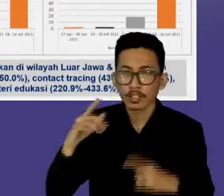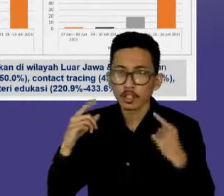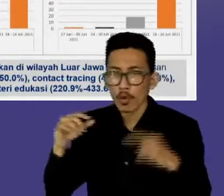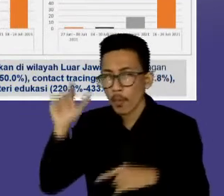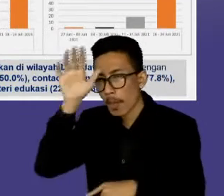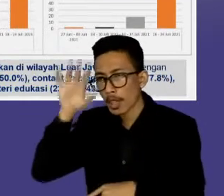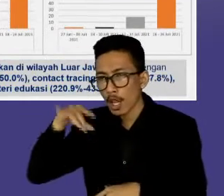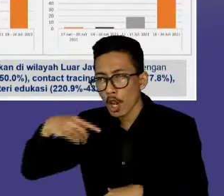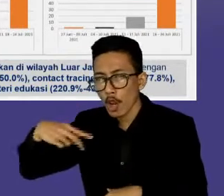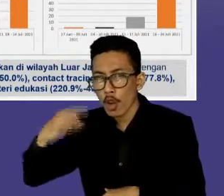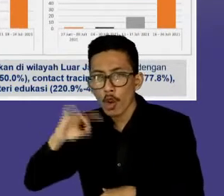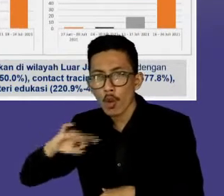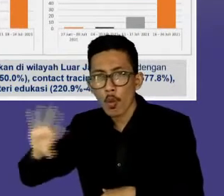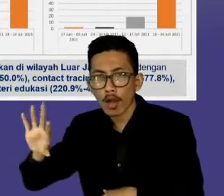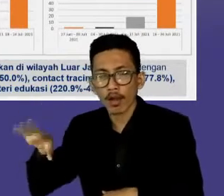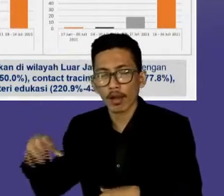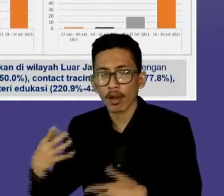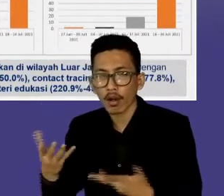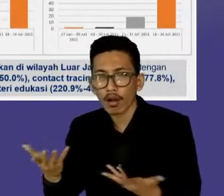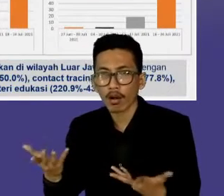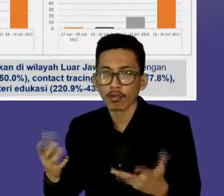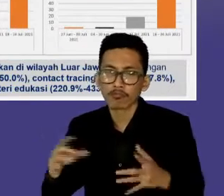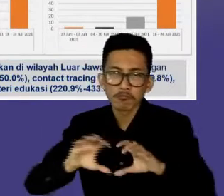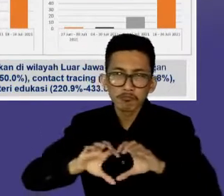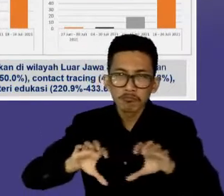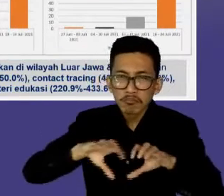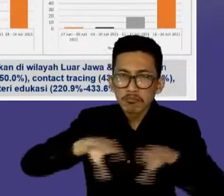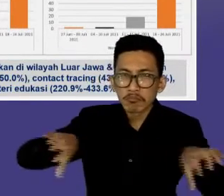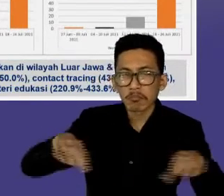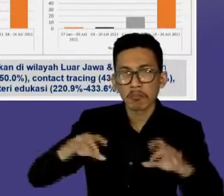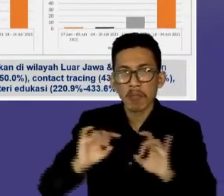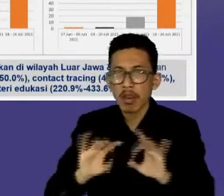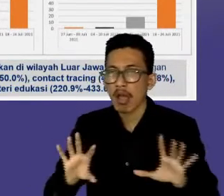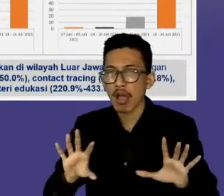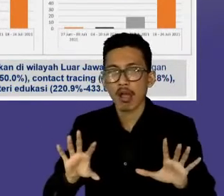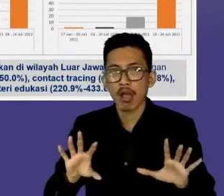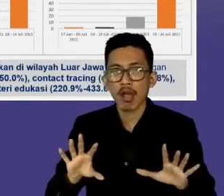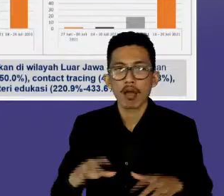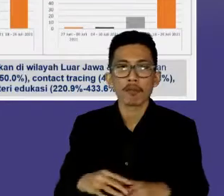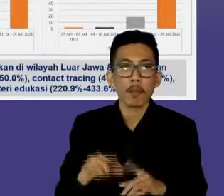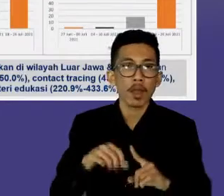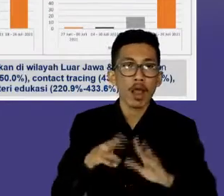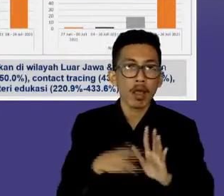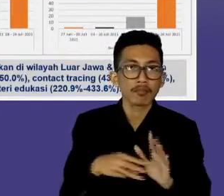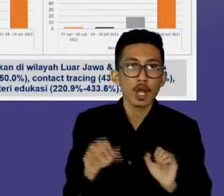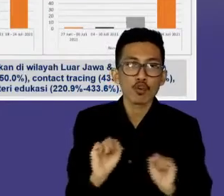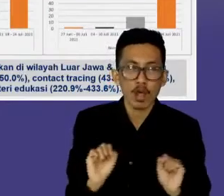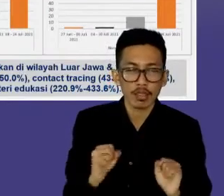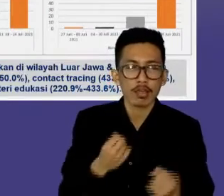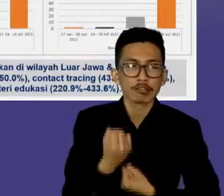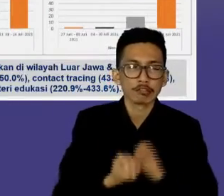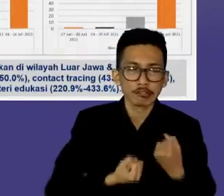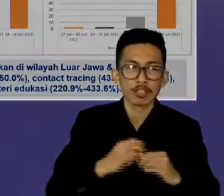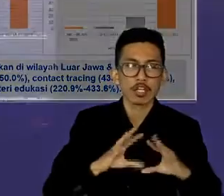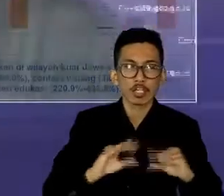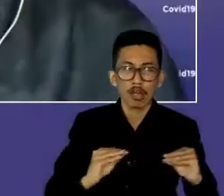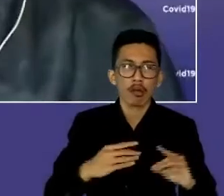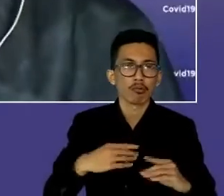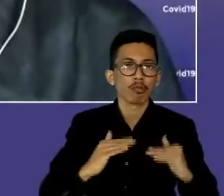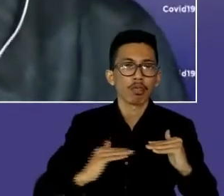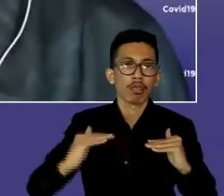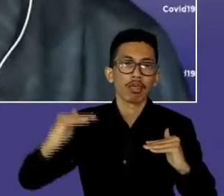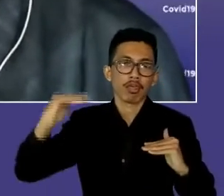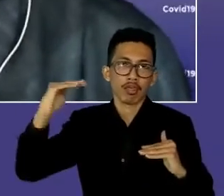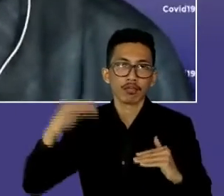mengalami peningkatan pekerjaan, kinerja poskonya bertambah pada saat masa PPKM darurat ini. Sebetulnya sudah ada